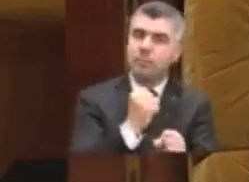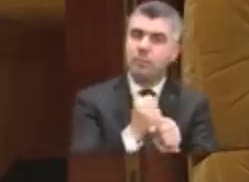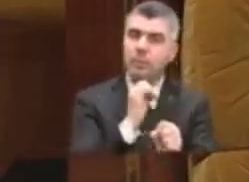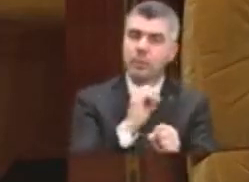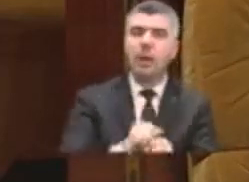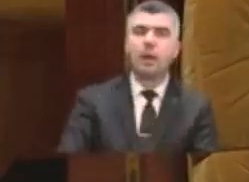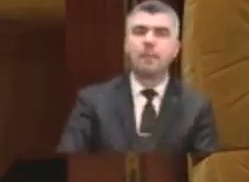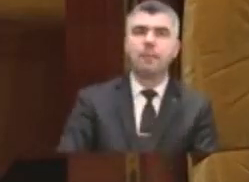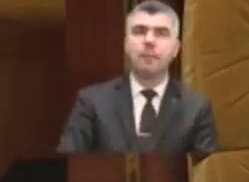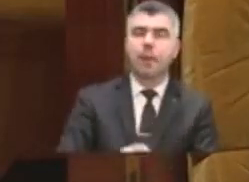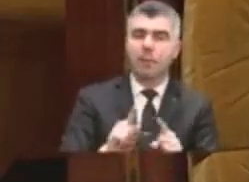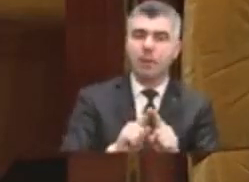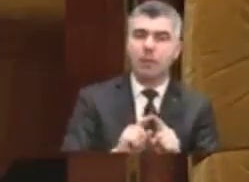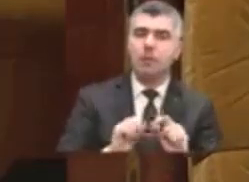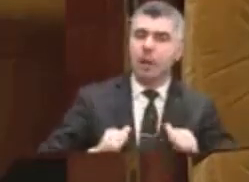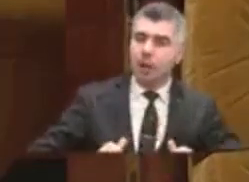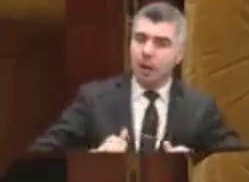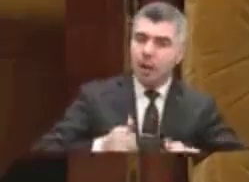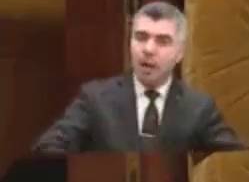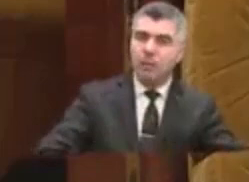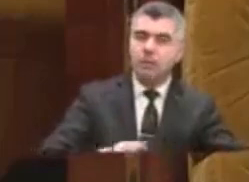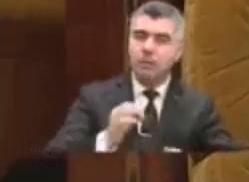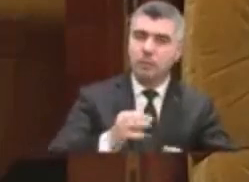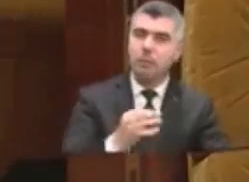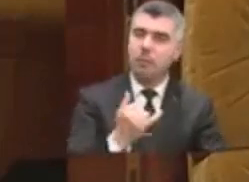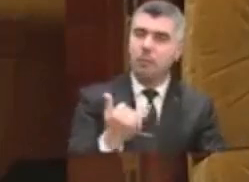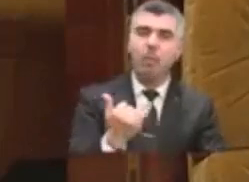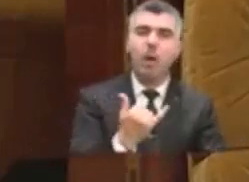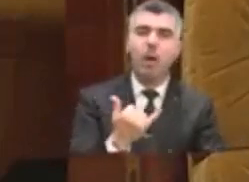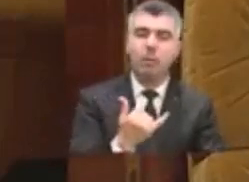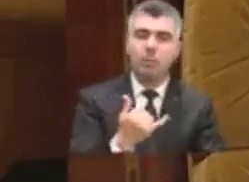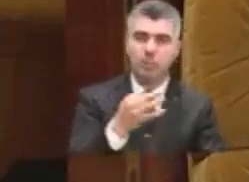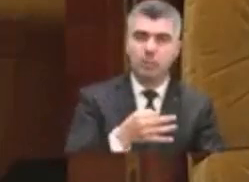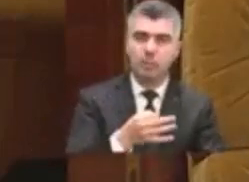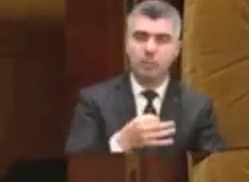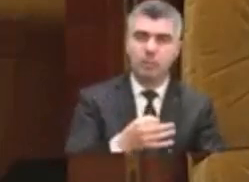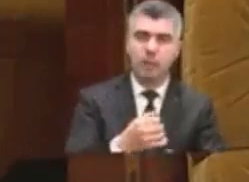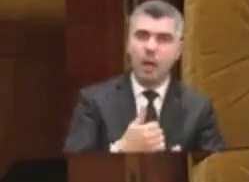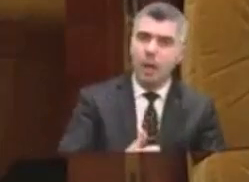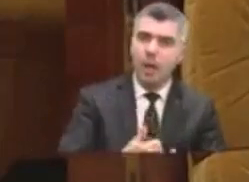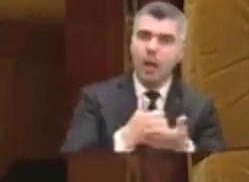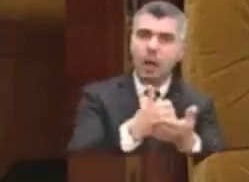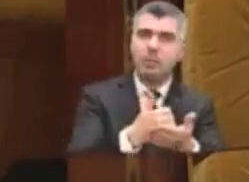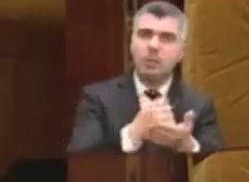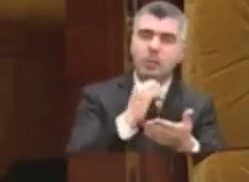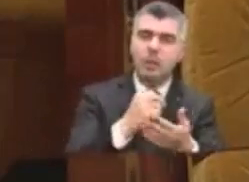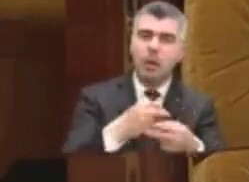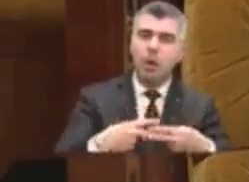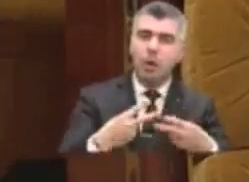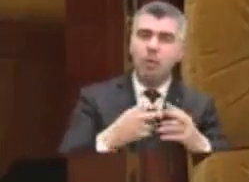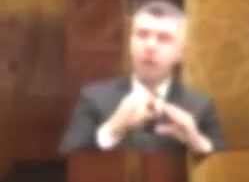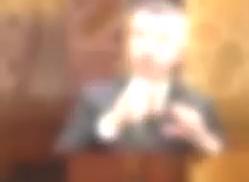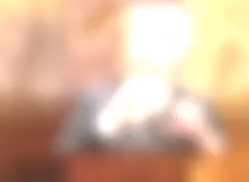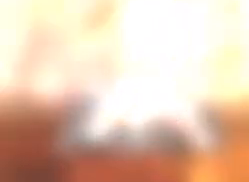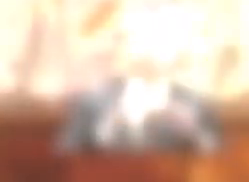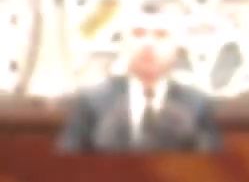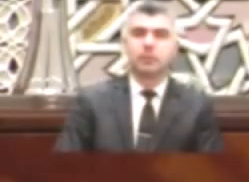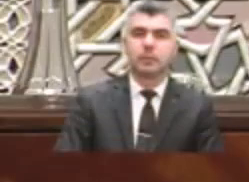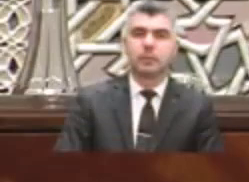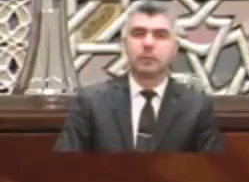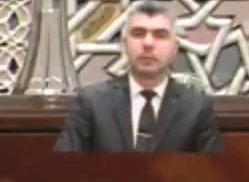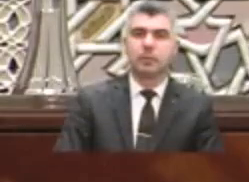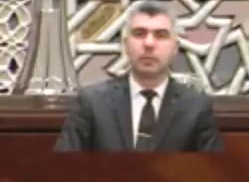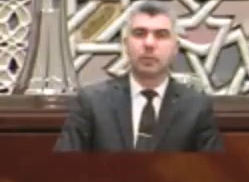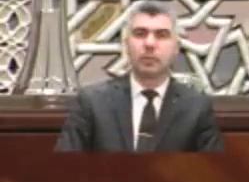وغدي خطوات مشجعة ومنصفة من أجل تنزيل صحيح لمخرجات الحوار القطاعي.